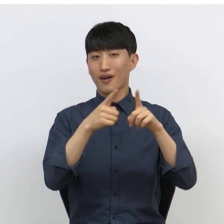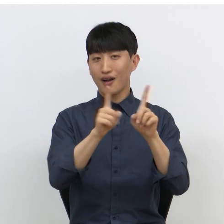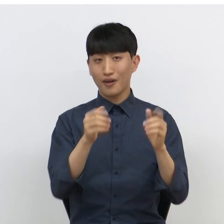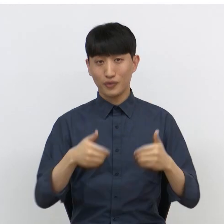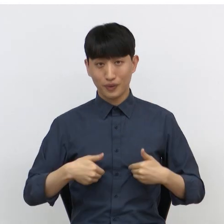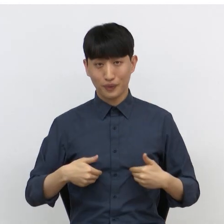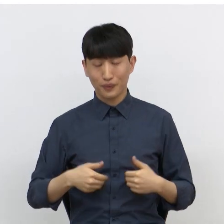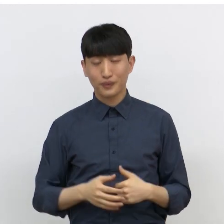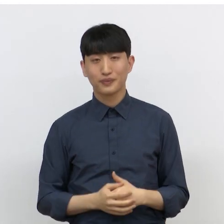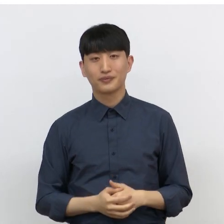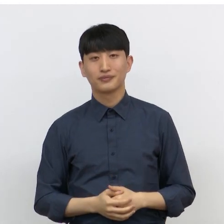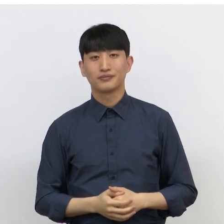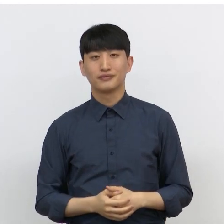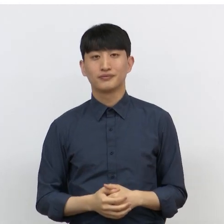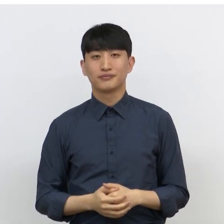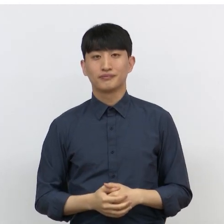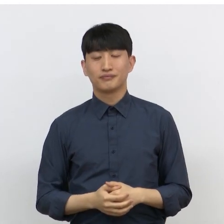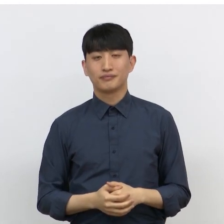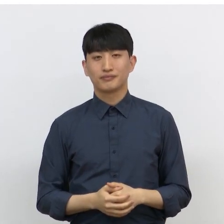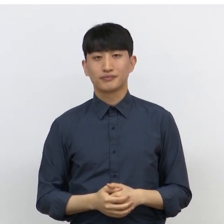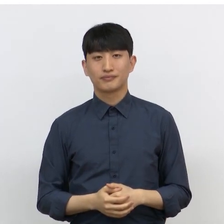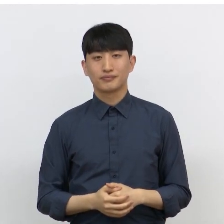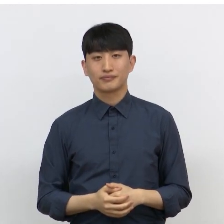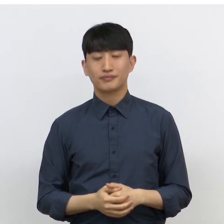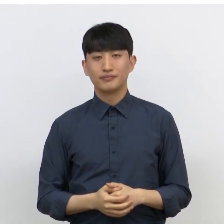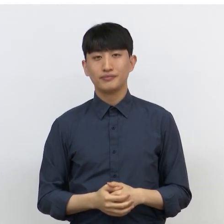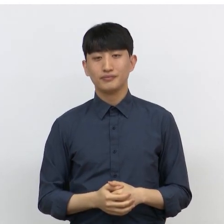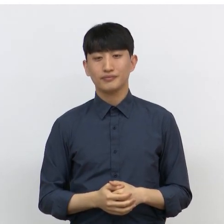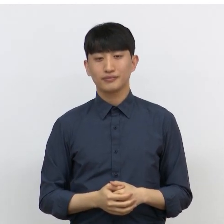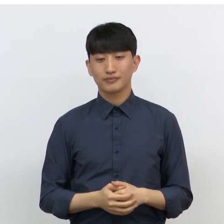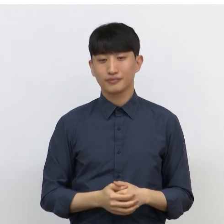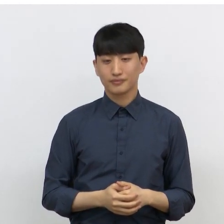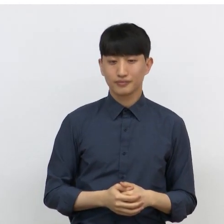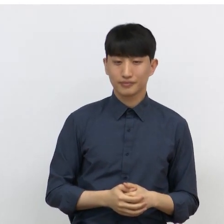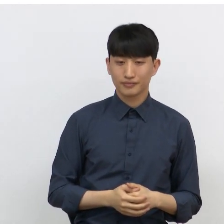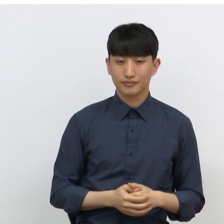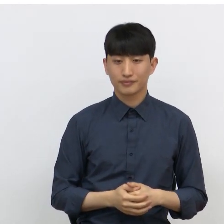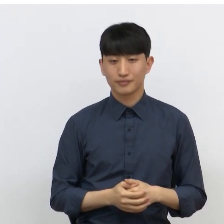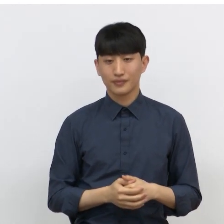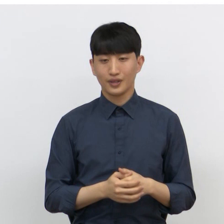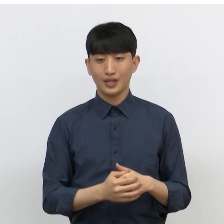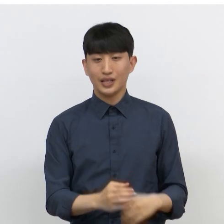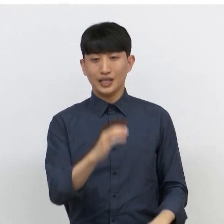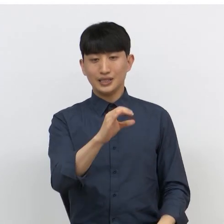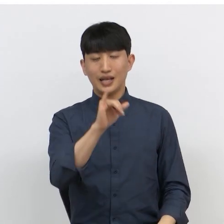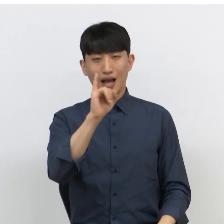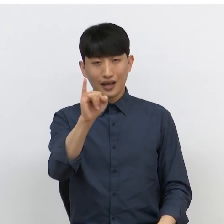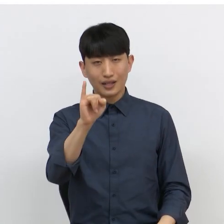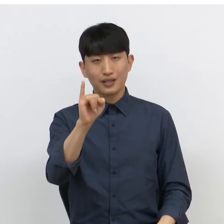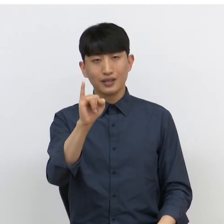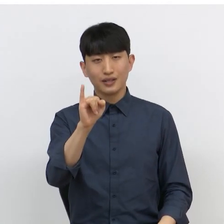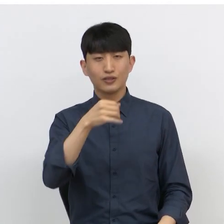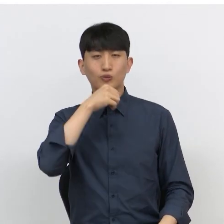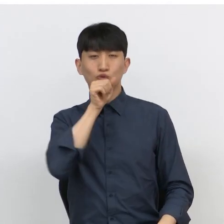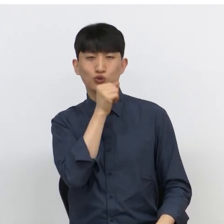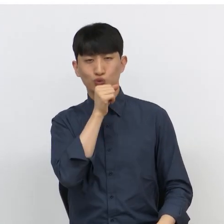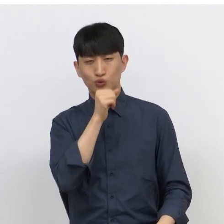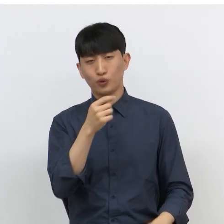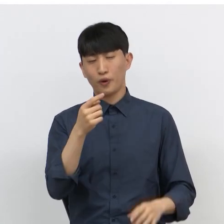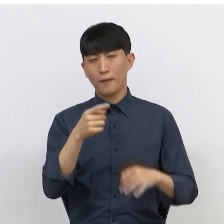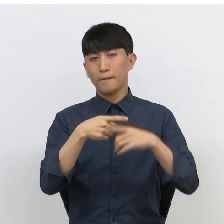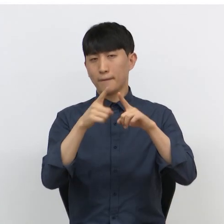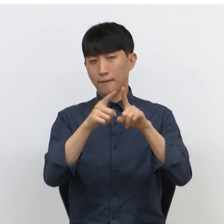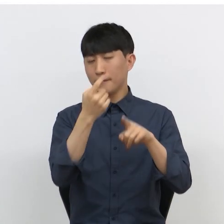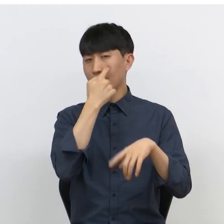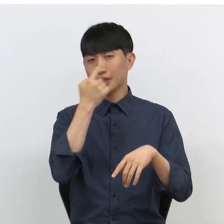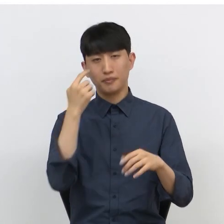되고요. 그 다음에 사운드 필드를 통해서 CI 역치를 평가하는 게 되게 중요합니다. 이것은